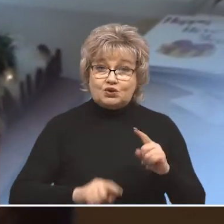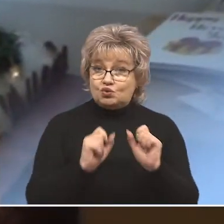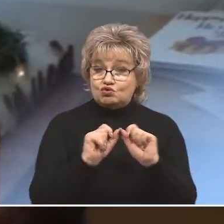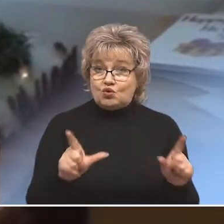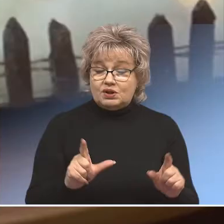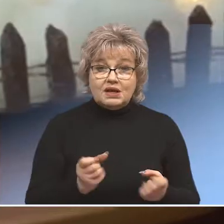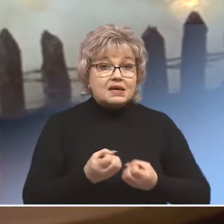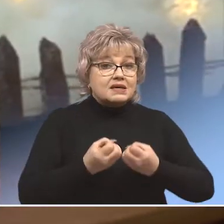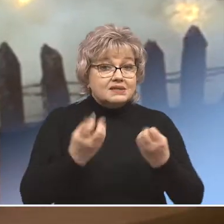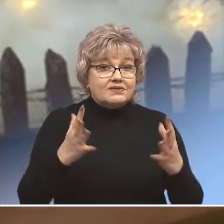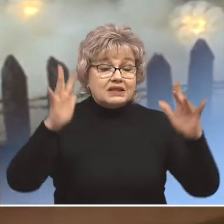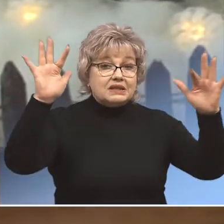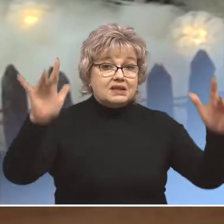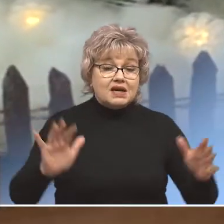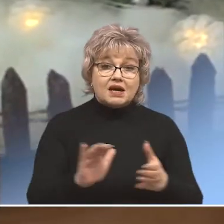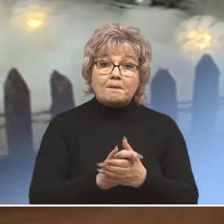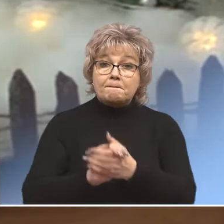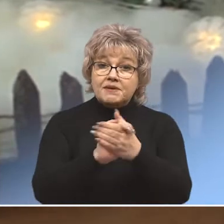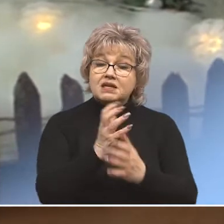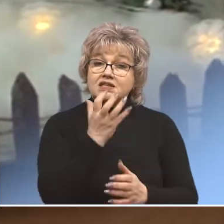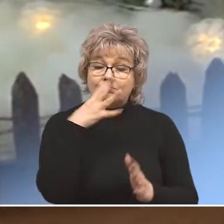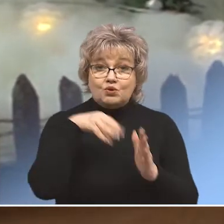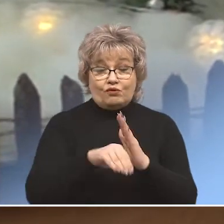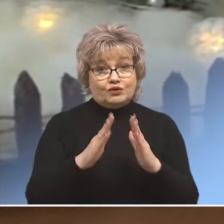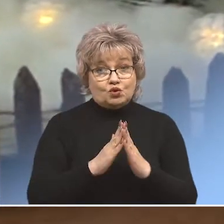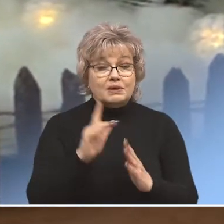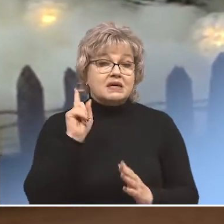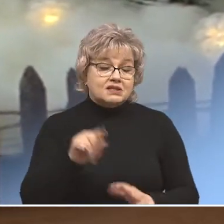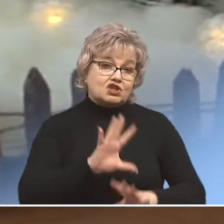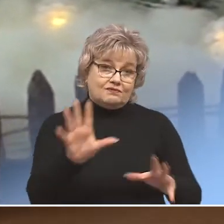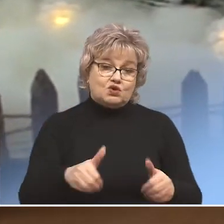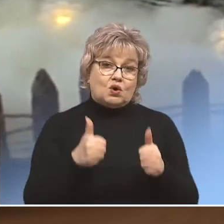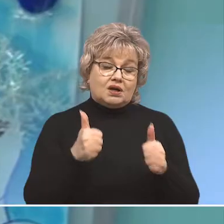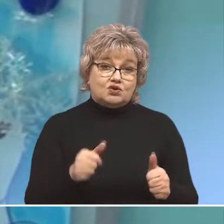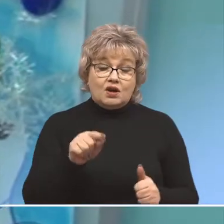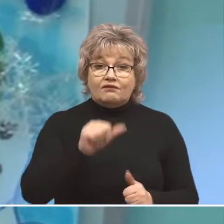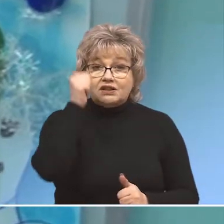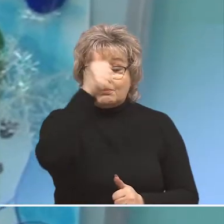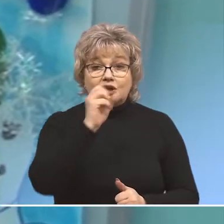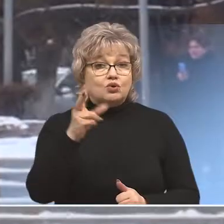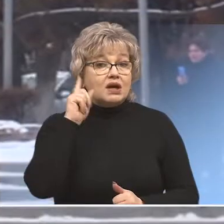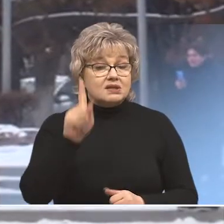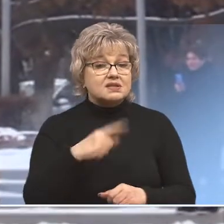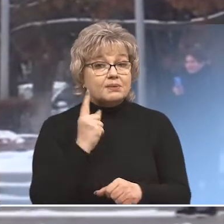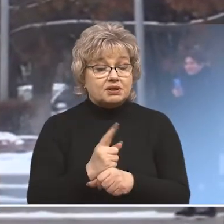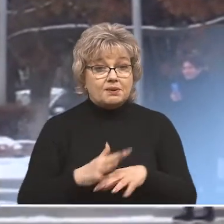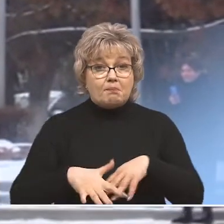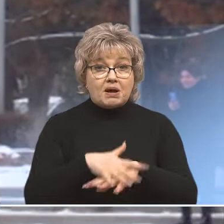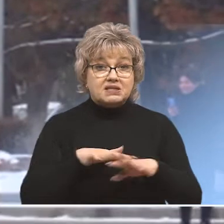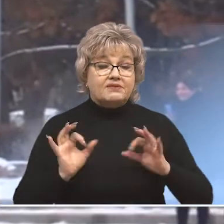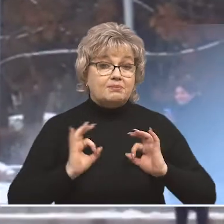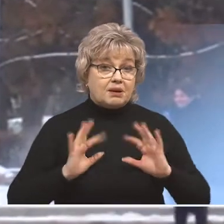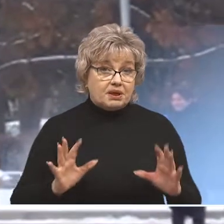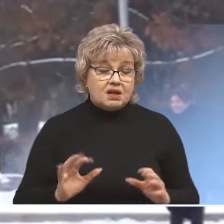попрощаются с родной школой. Свет, снег, мир, тепло в доме. Значит, все хорошо. В этом году, как уже известно, запрещены